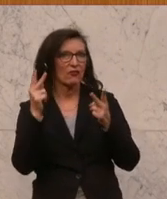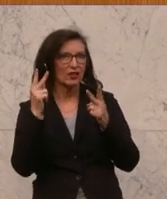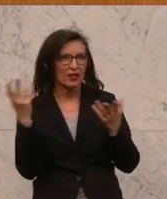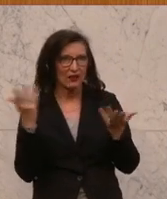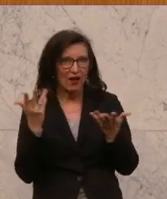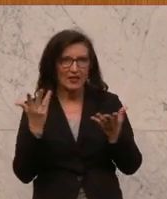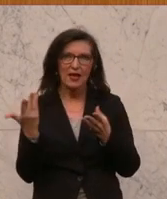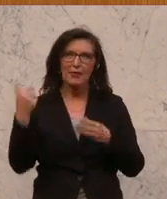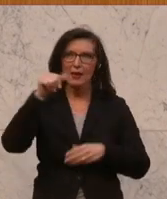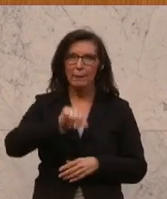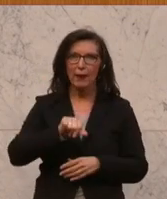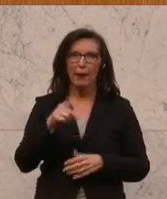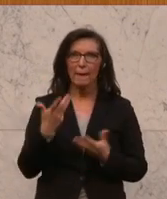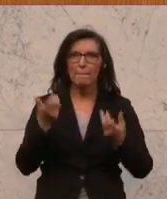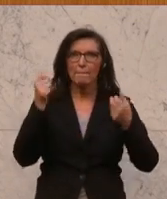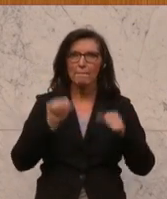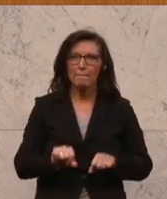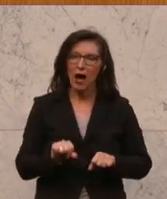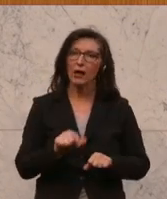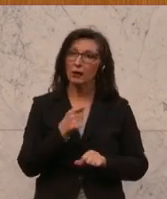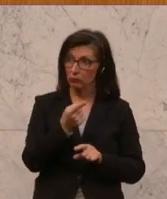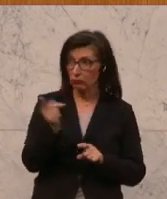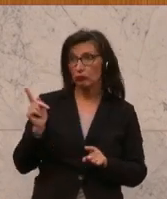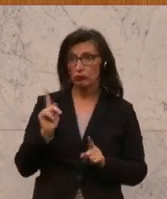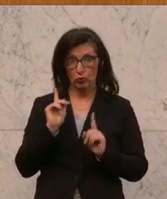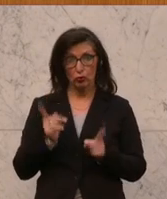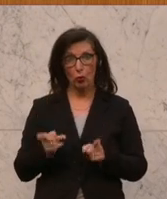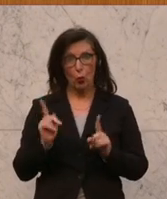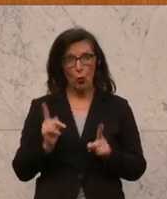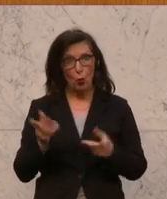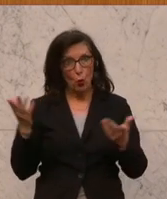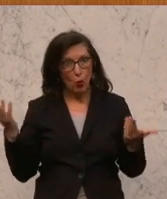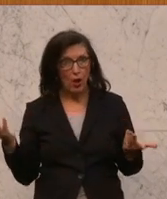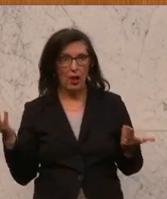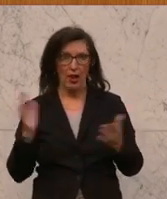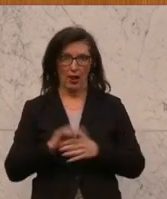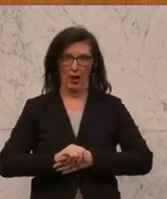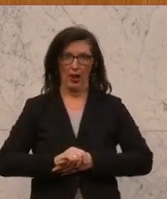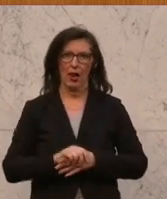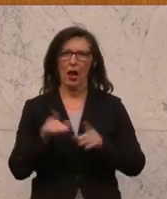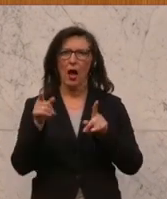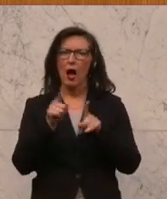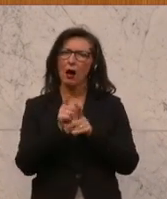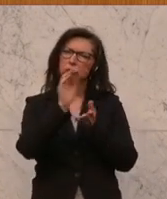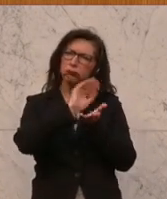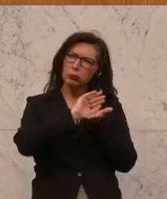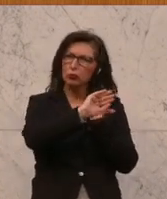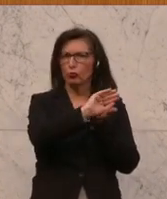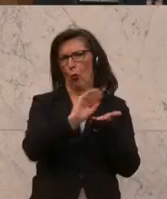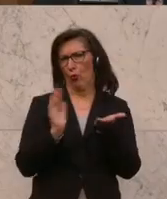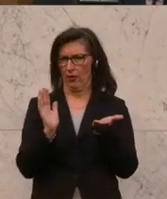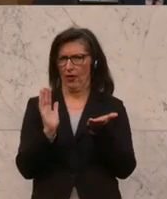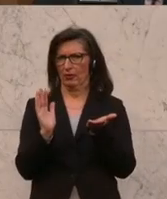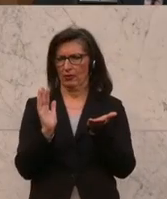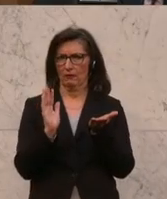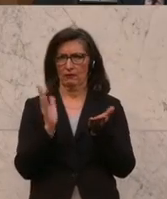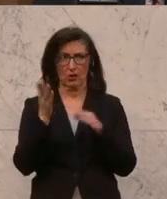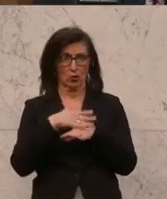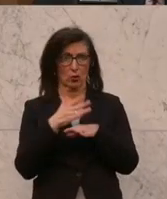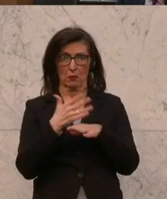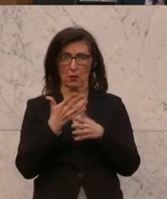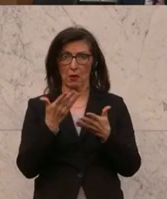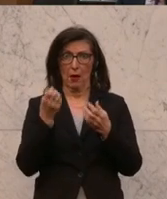hereinnehmen, dass die Banken angehalten sind, eine angemessene Nachsicht zu walten, und zwar, wenn ein Todesfall